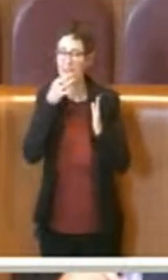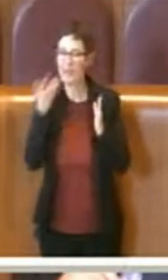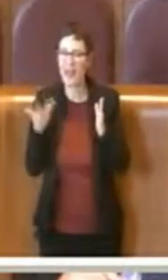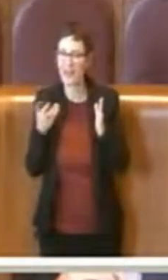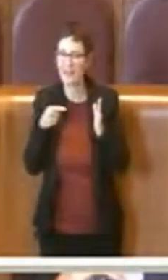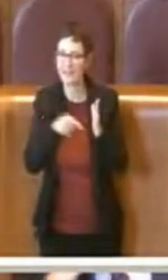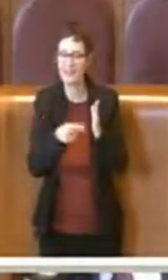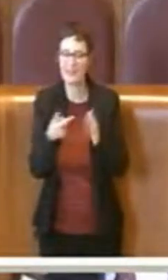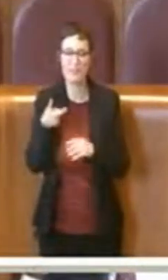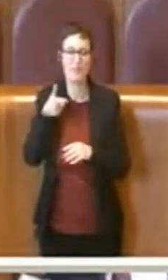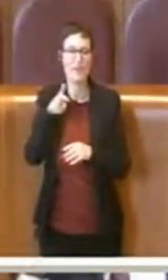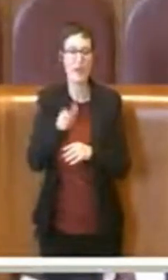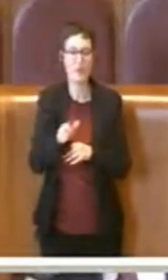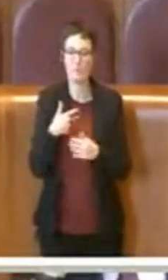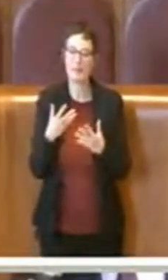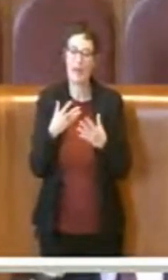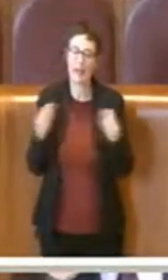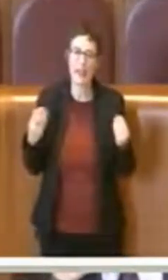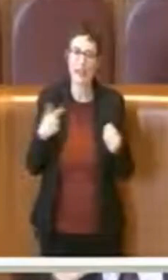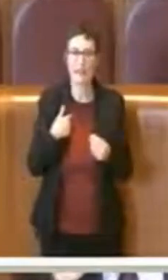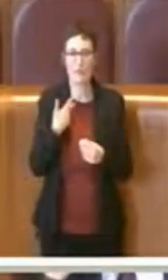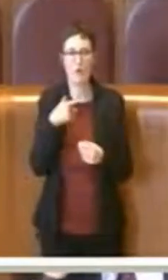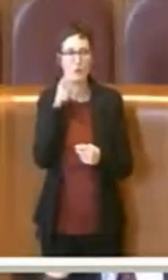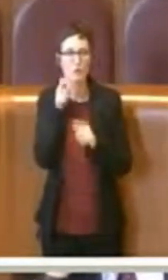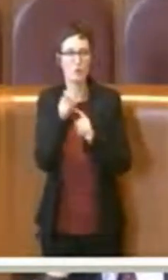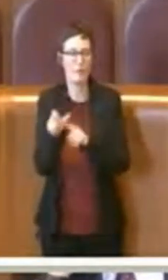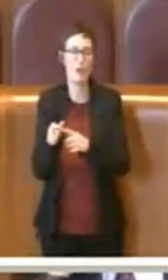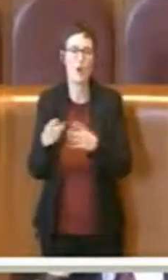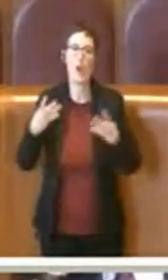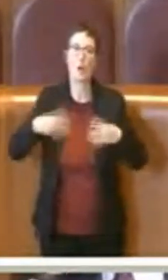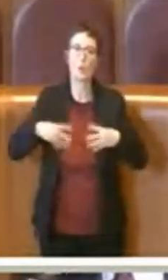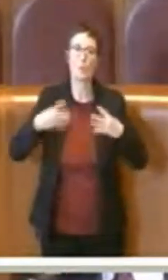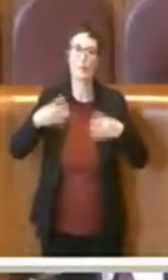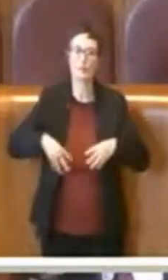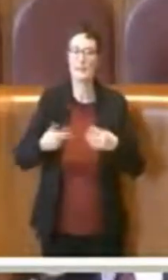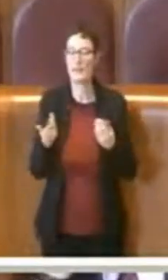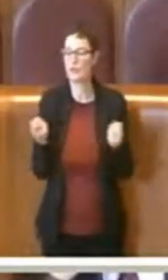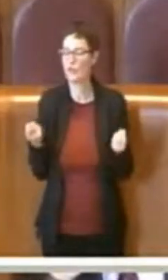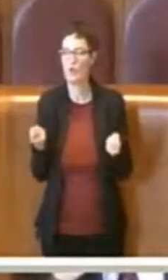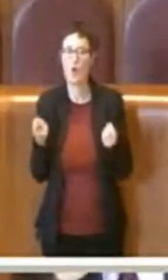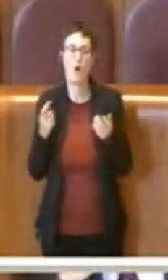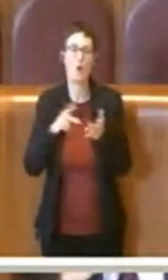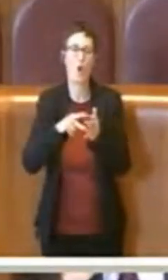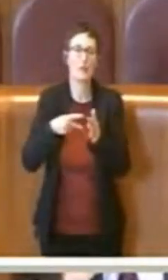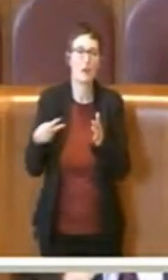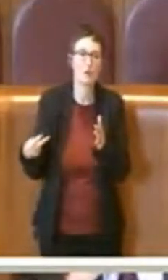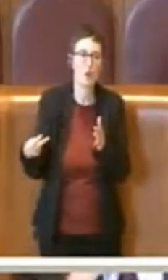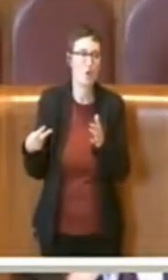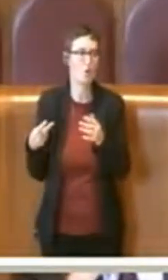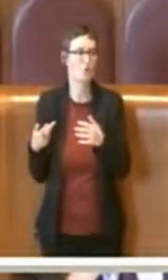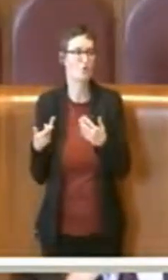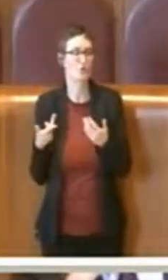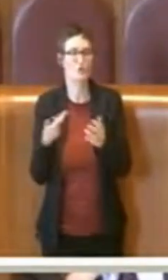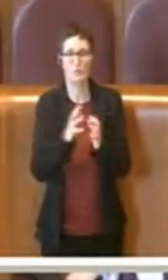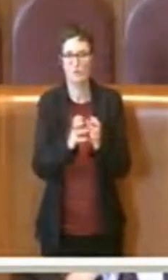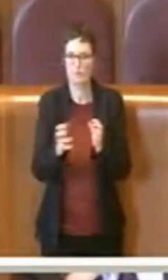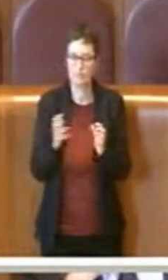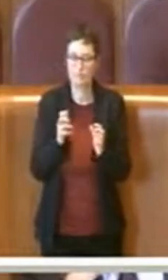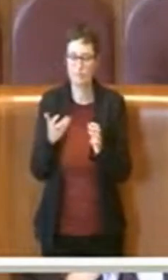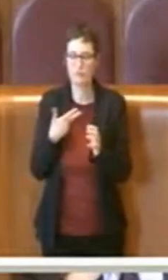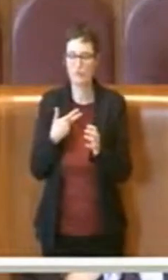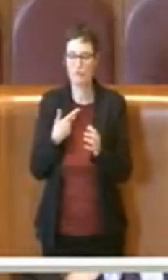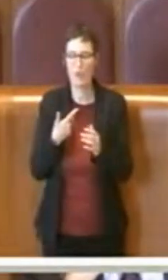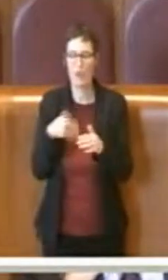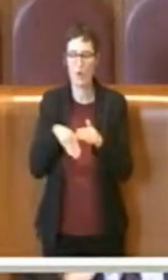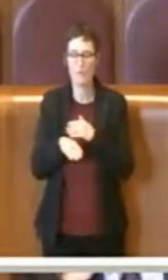si parla di automatizzazione, di tecnologia, di robotica, di blockchain, magari c'è spesso anche una